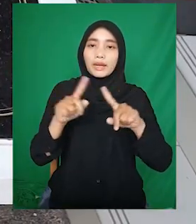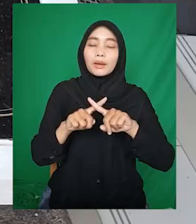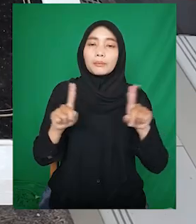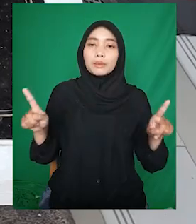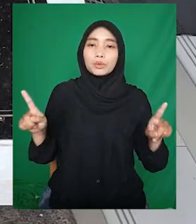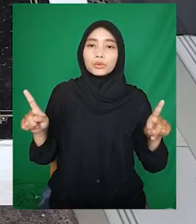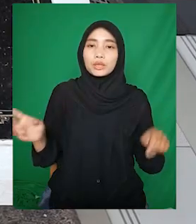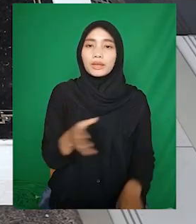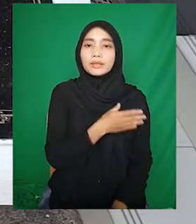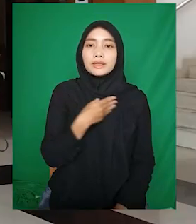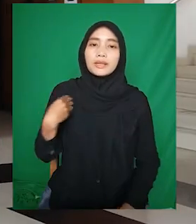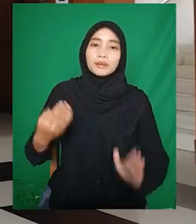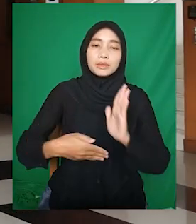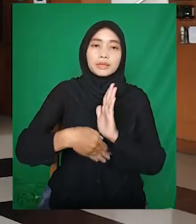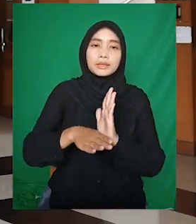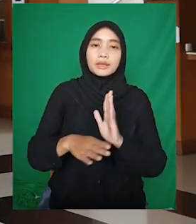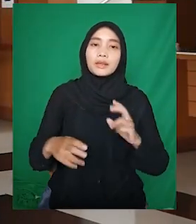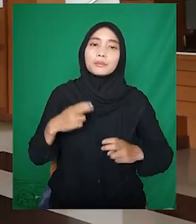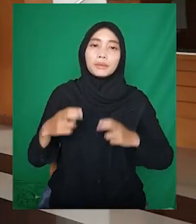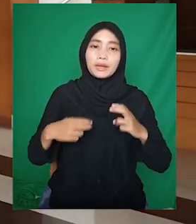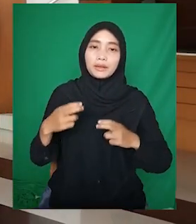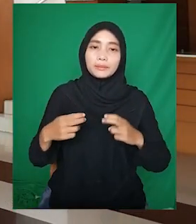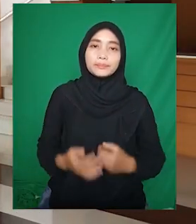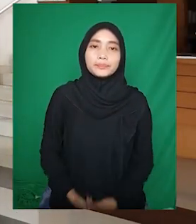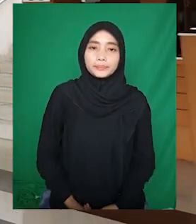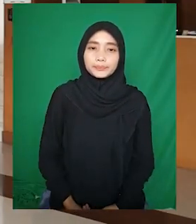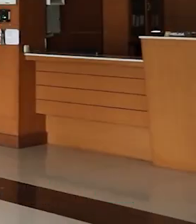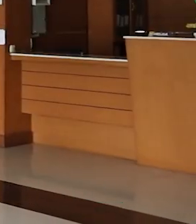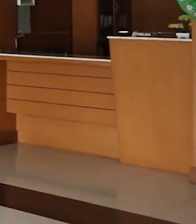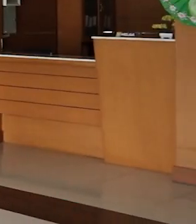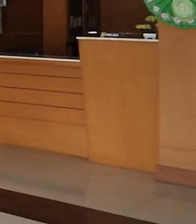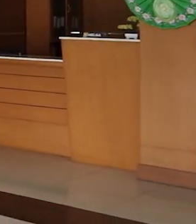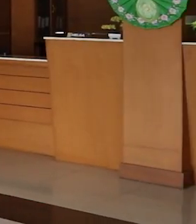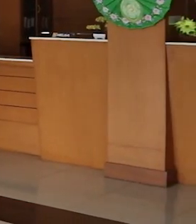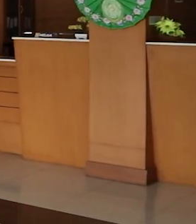memeriksa, memutuskan, dan menyelesaikan perkara.